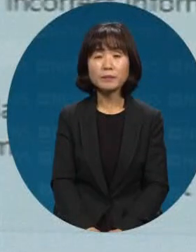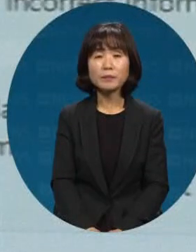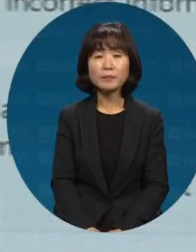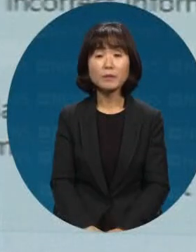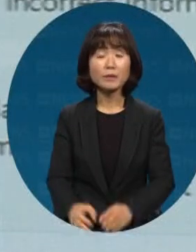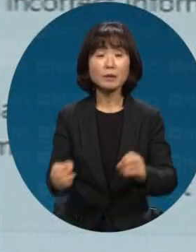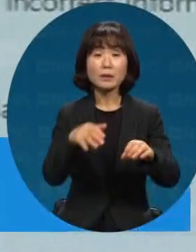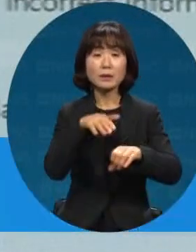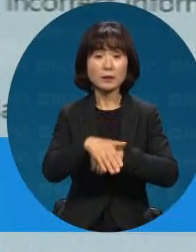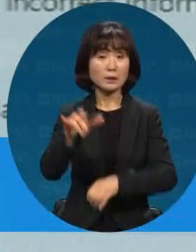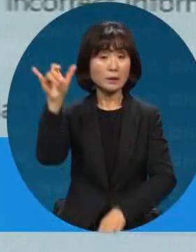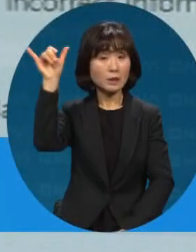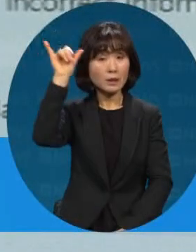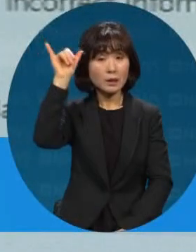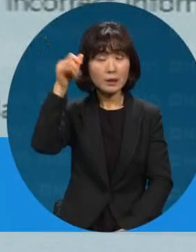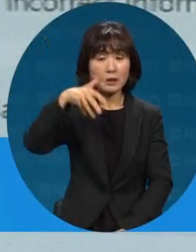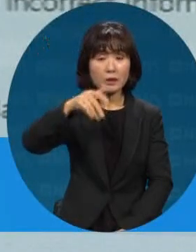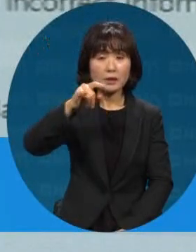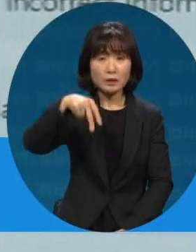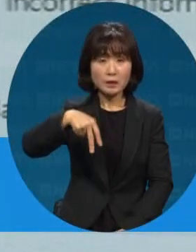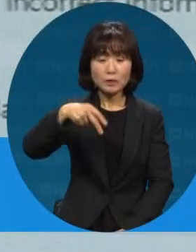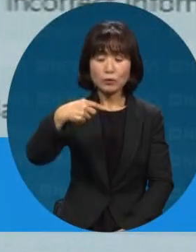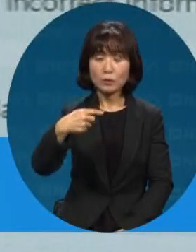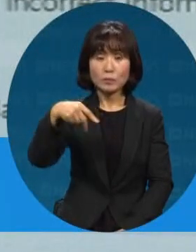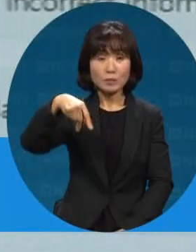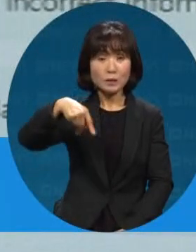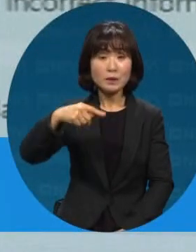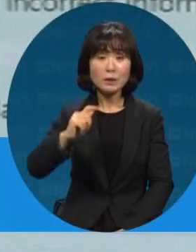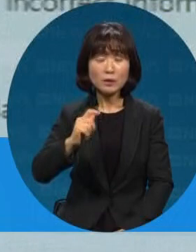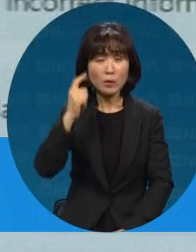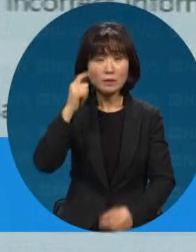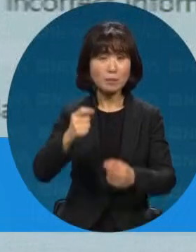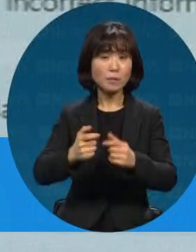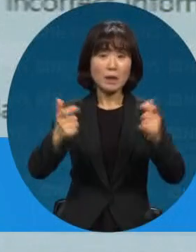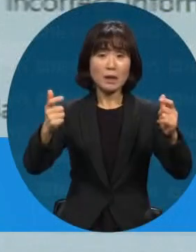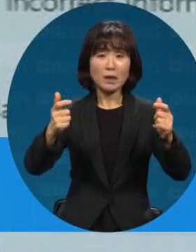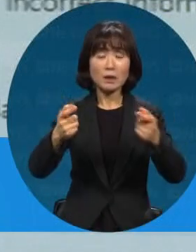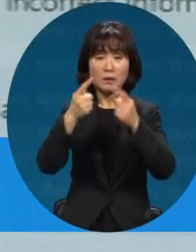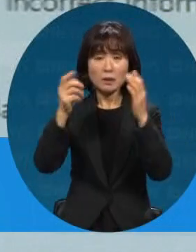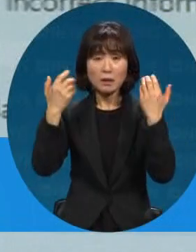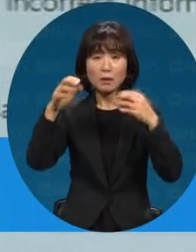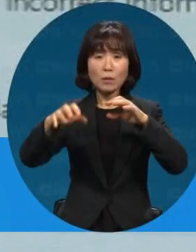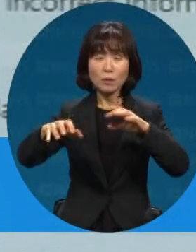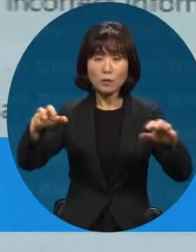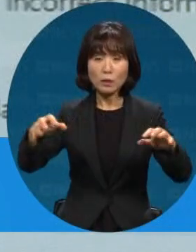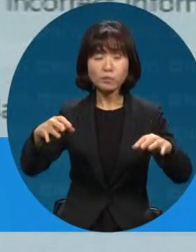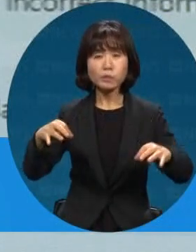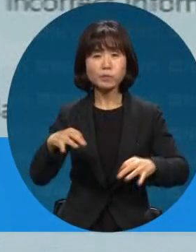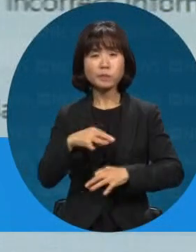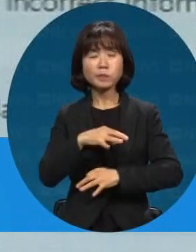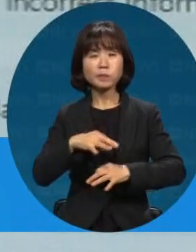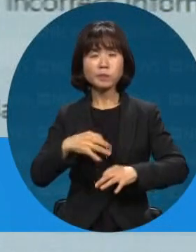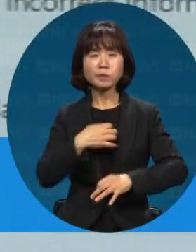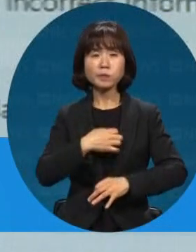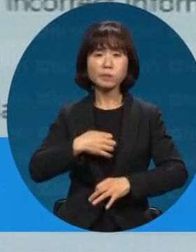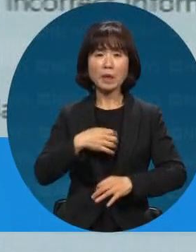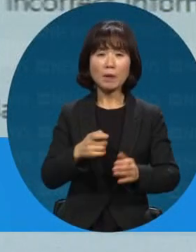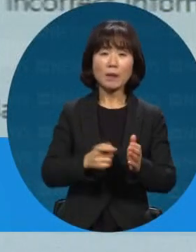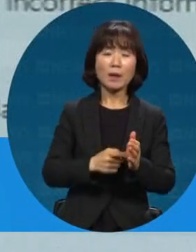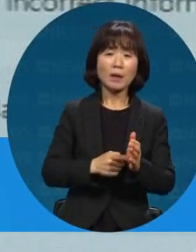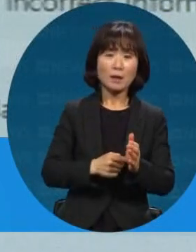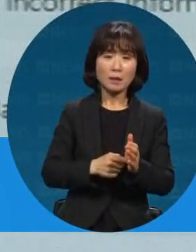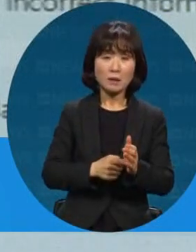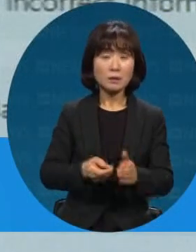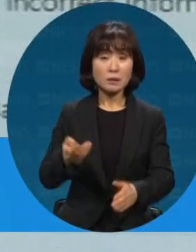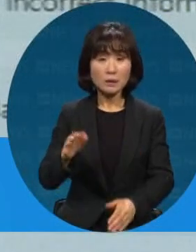대화형 인공지능 채 gpt가 화제가 되면서 대학가도 부정행위 우려의 비상이 걸렸습니다